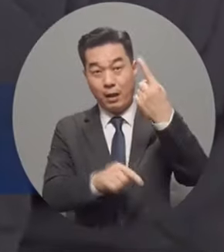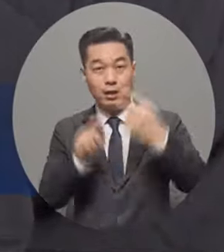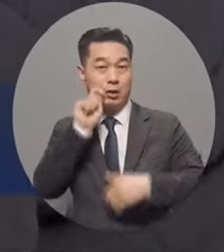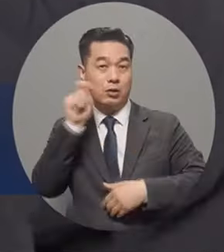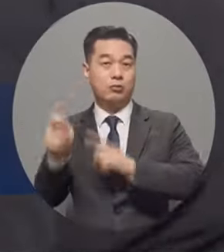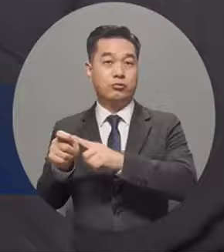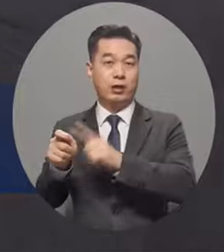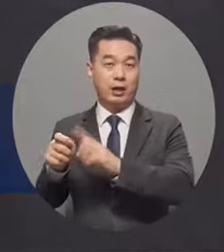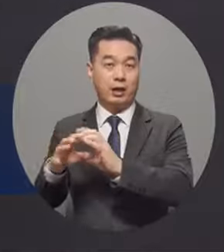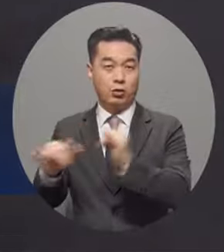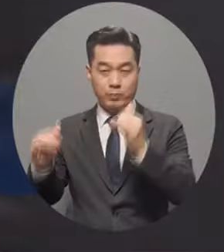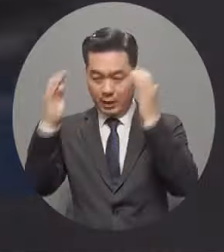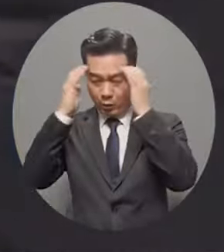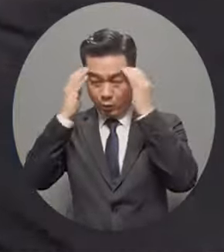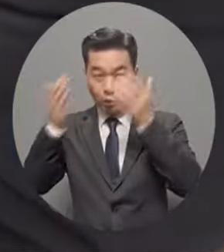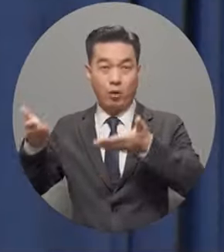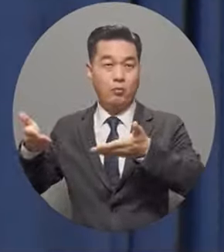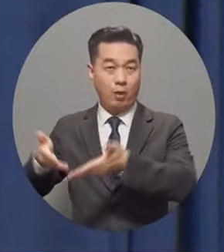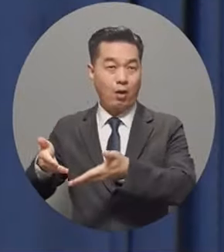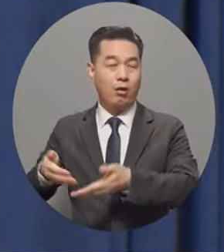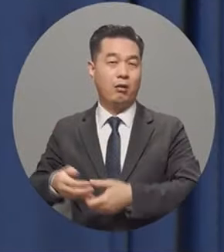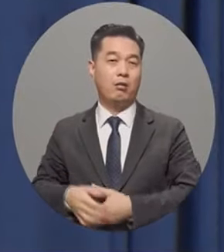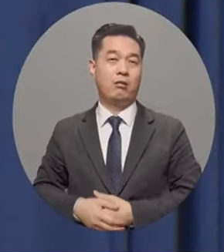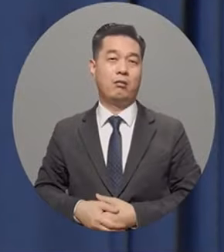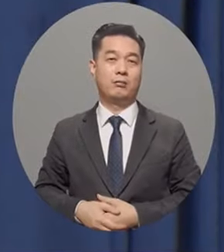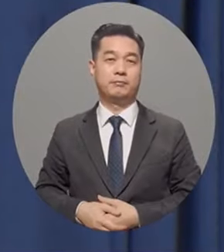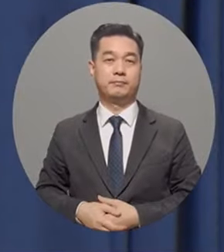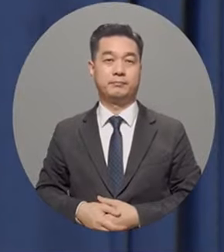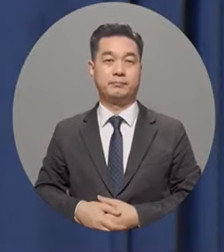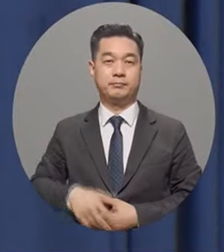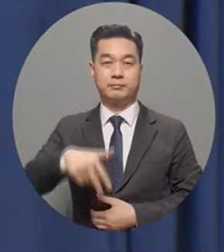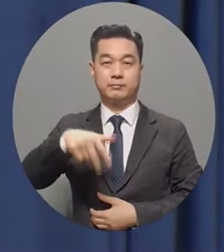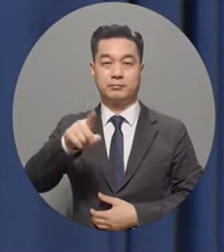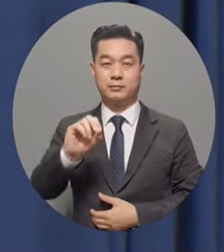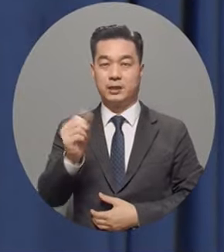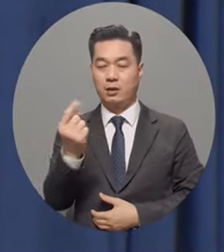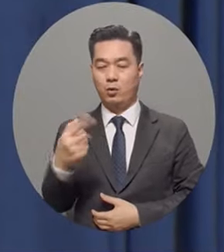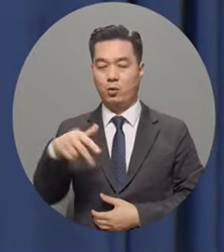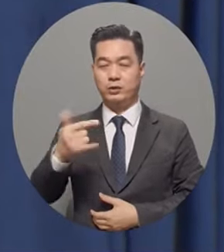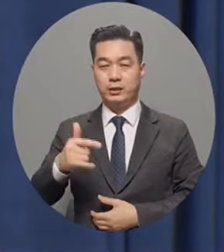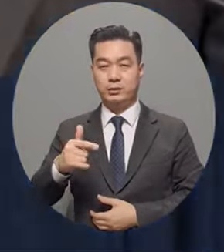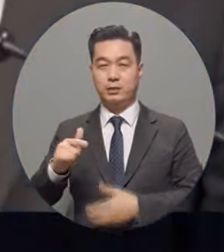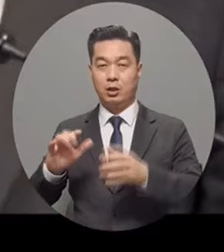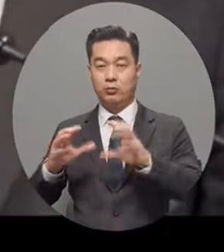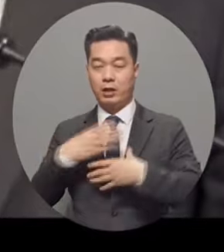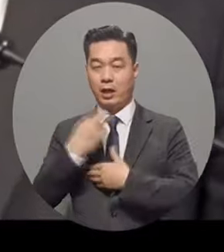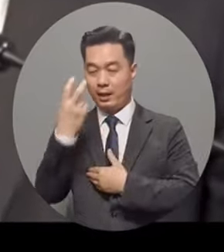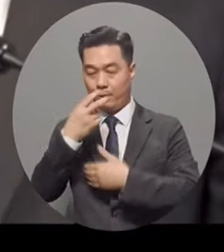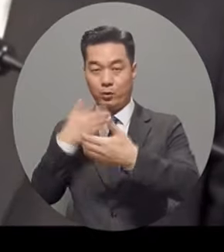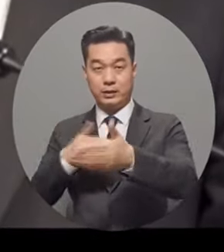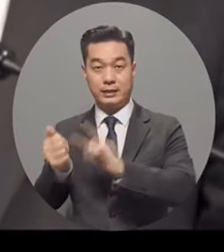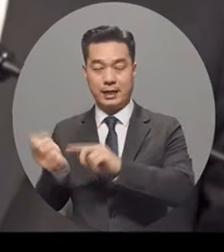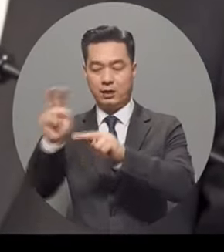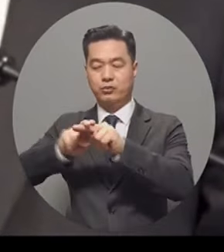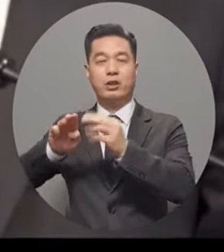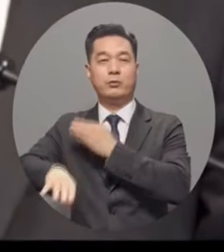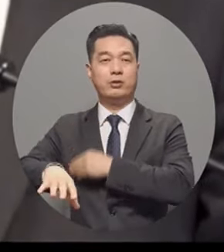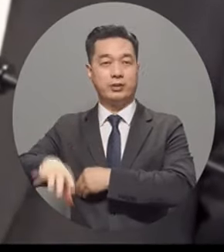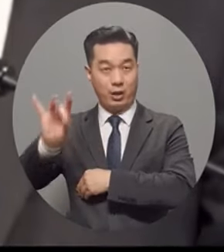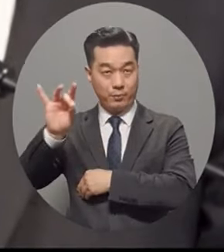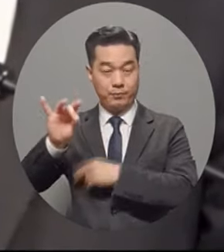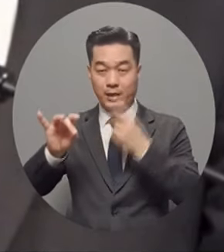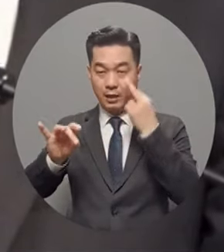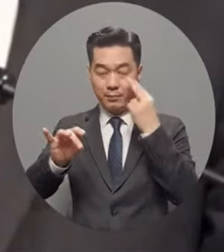global non-proliferation regime. 장호진 대통령실 국가안보실장도 취임 뒤 처음으로 제이크 설리번